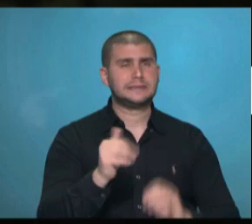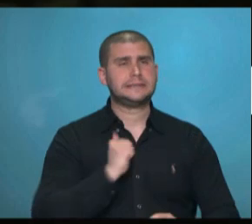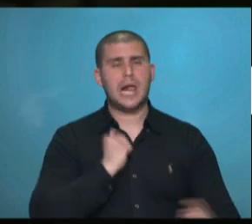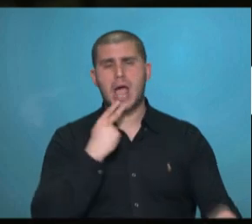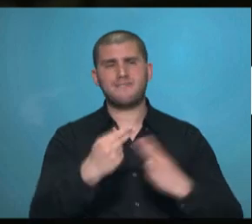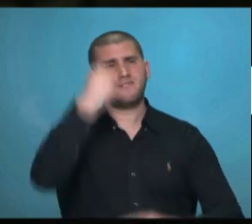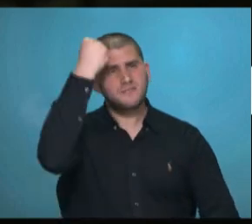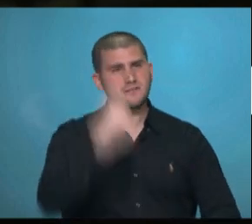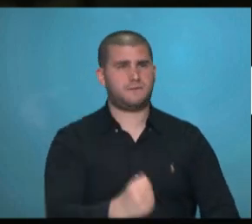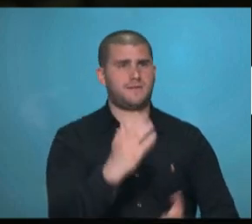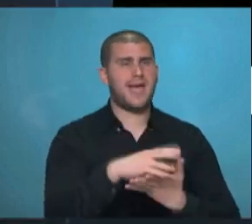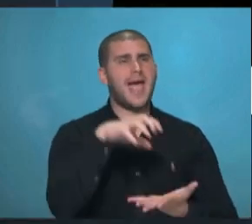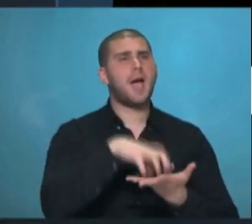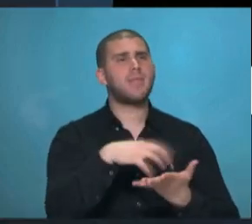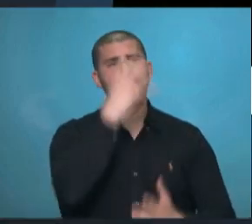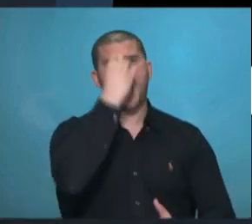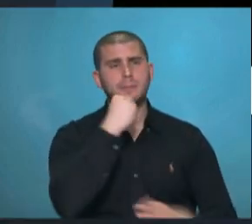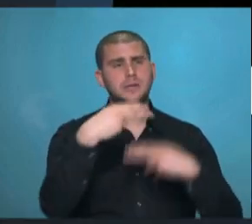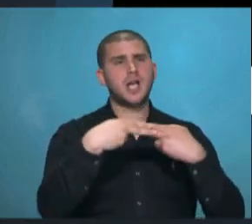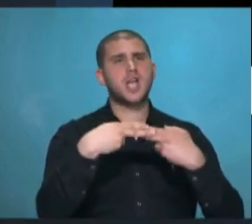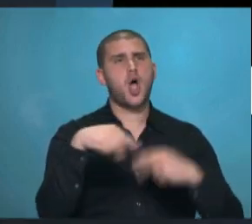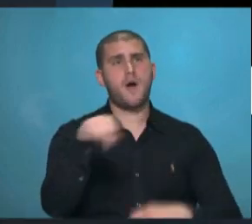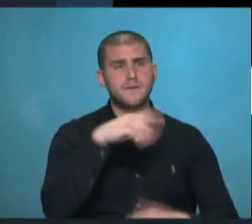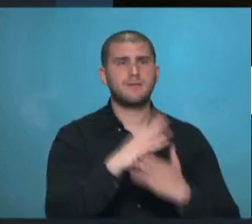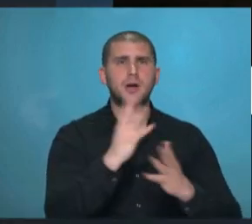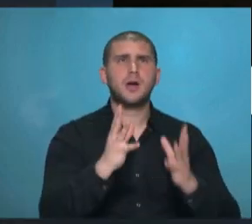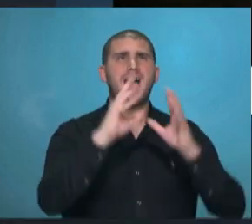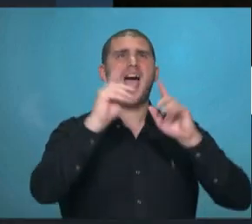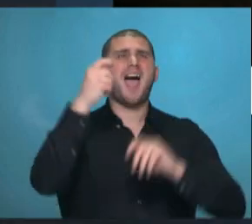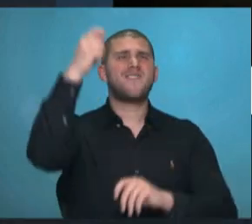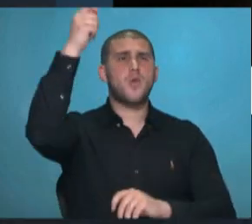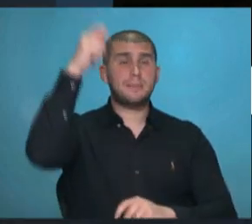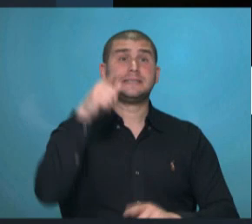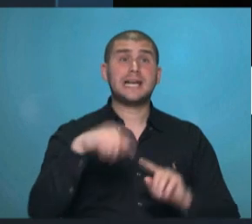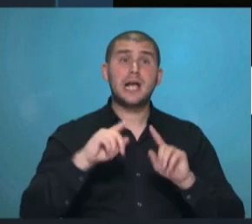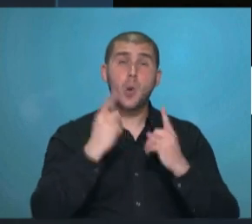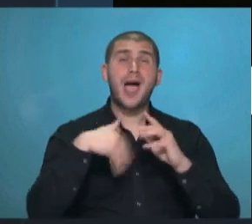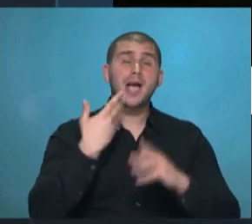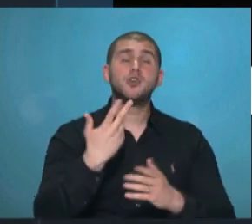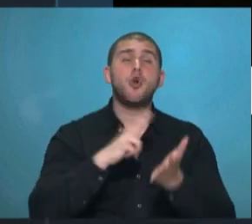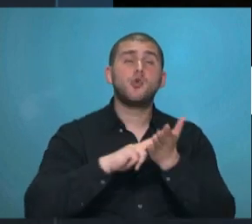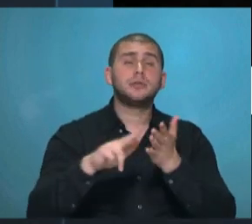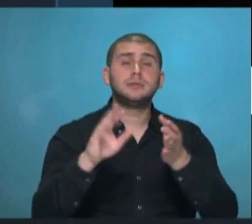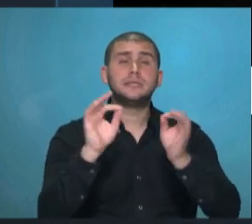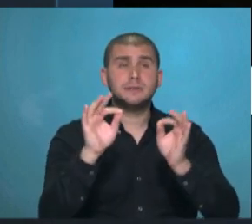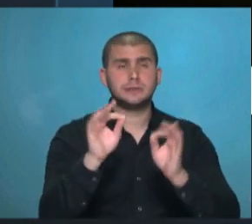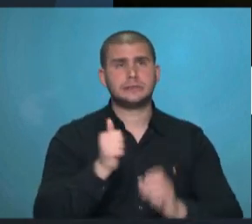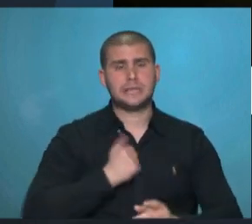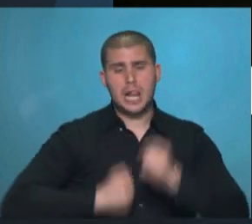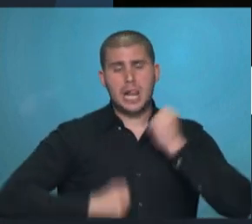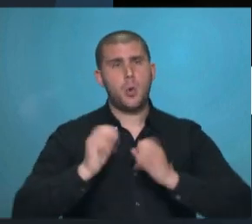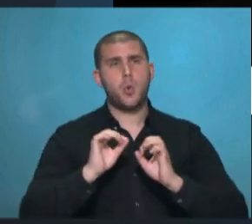לתקוף עמדה של חמאס שבסמוך אליה הופרחו עפיפונים, וזה קורה אחרי יותר מ3 חודשים שצהל לא תקף